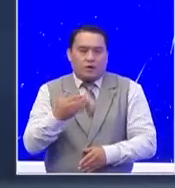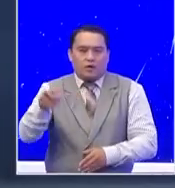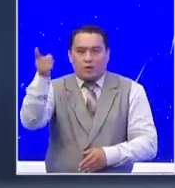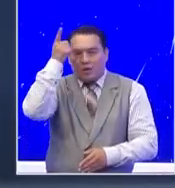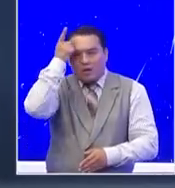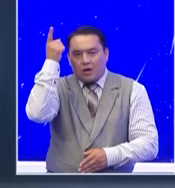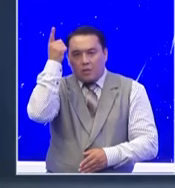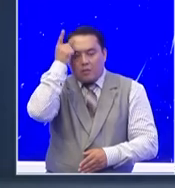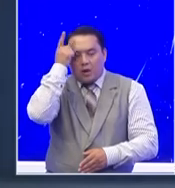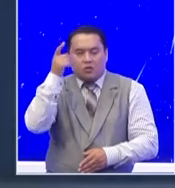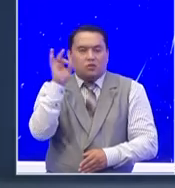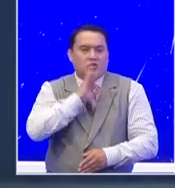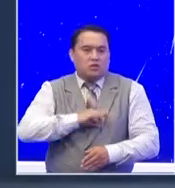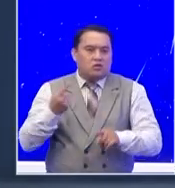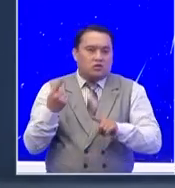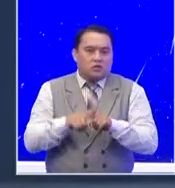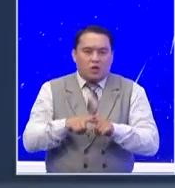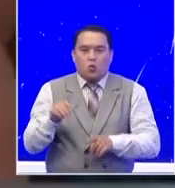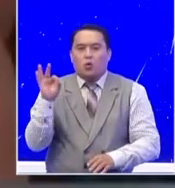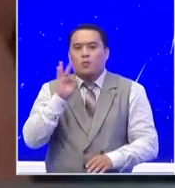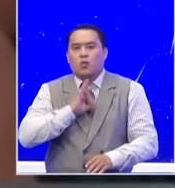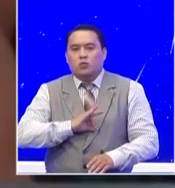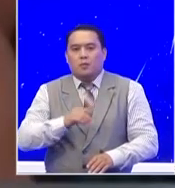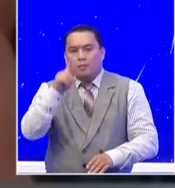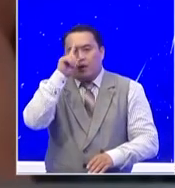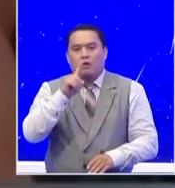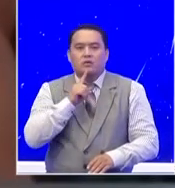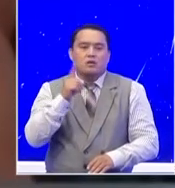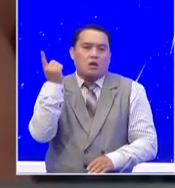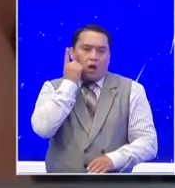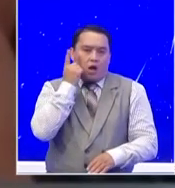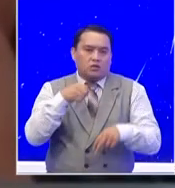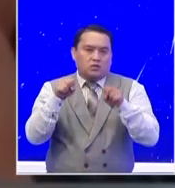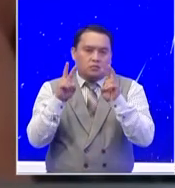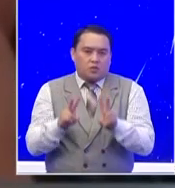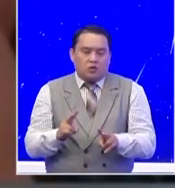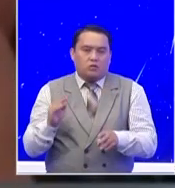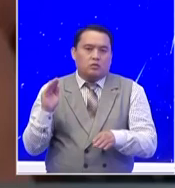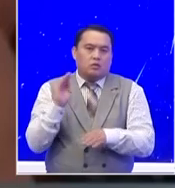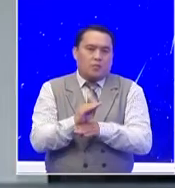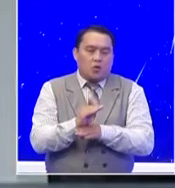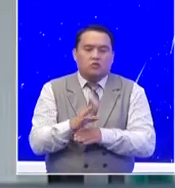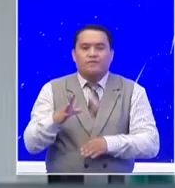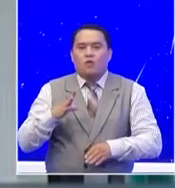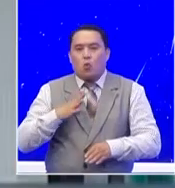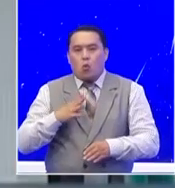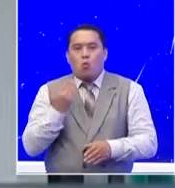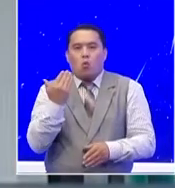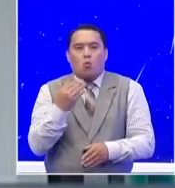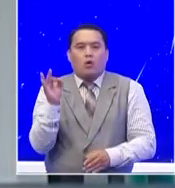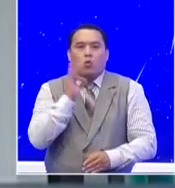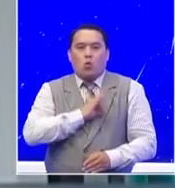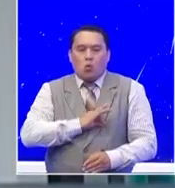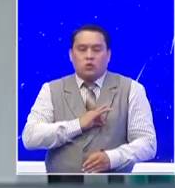озық технологияларды қолданып жатыр. Осыдан бір ай бұрын ұялы телефондарға арналған қосымшаны іске қосты. Егер оны